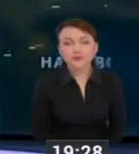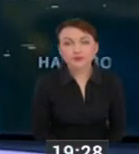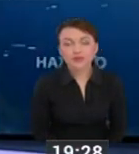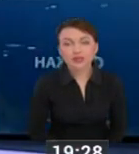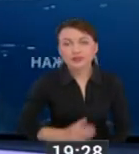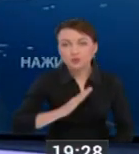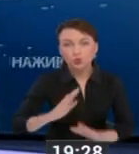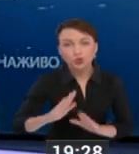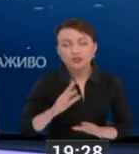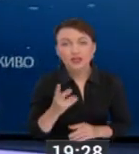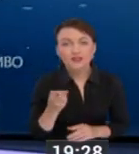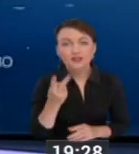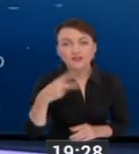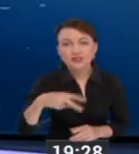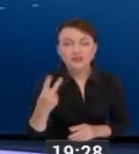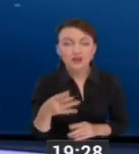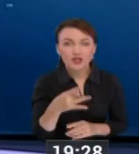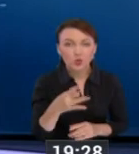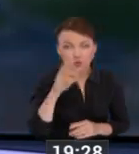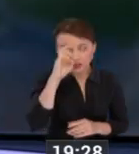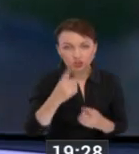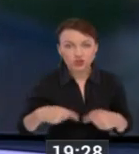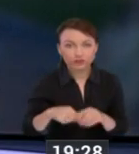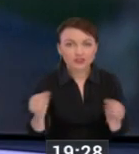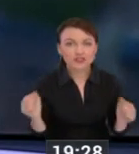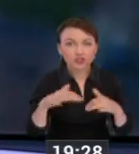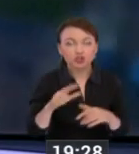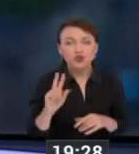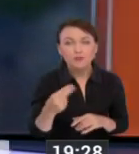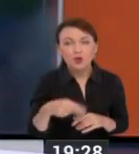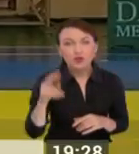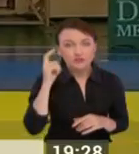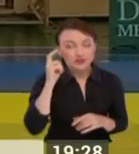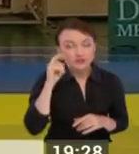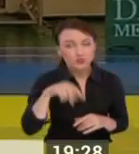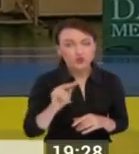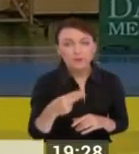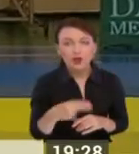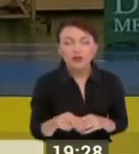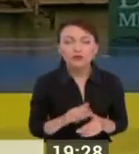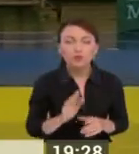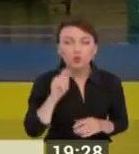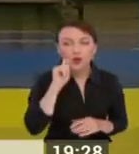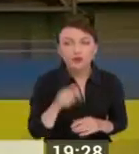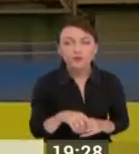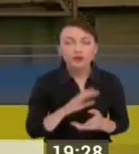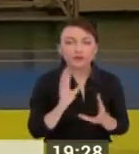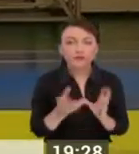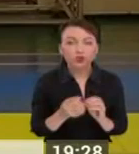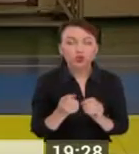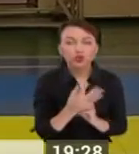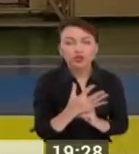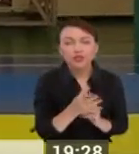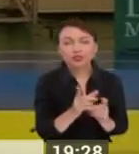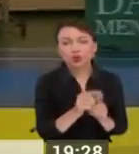Дзюдоїсти з 22 регіонів держави з'їхалися до столиці на чемпіонат України з дзюдо. Загалом у цьому році 14